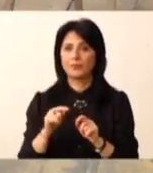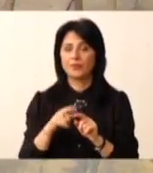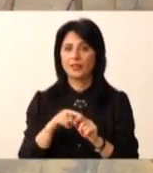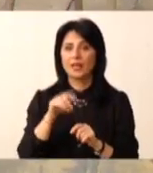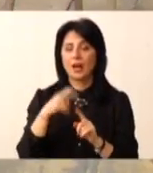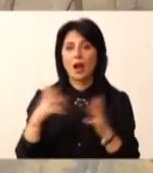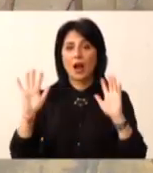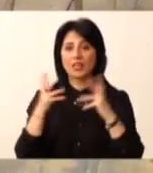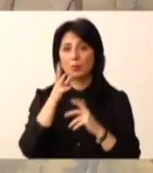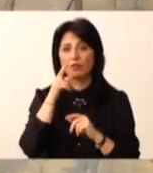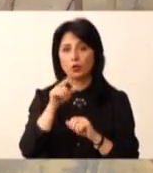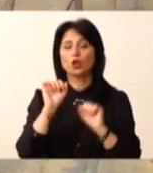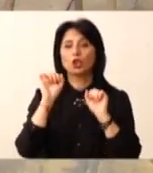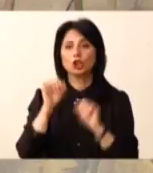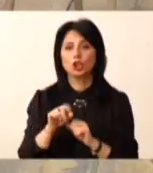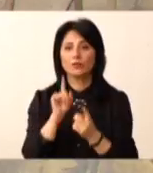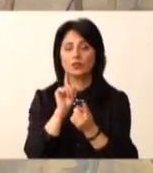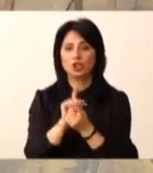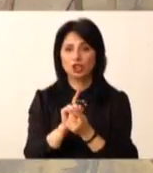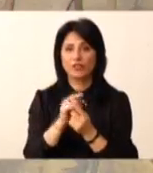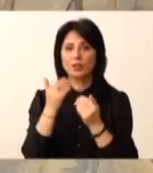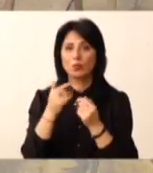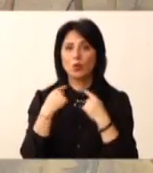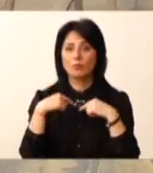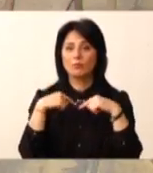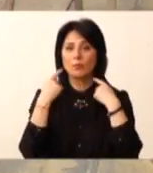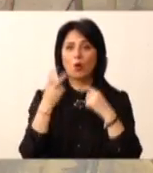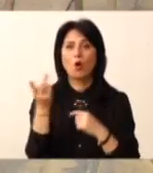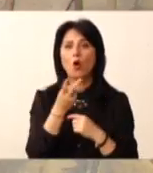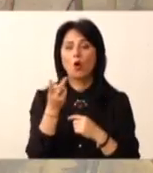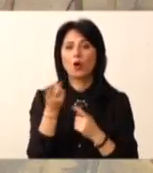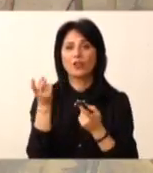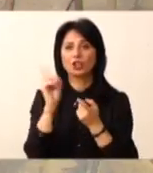აუტოიმუნური თიროიდიტის დროსაც შეიძლება შეგვხვდეს ფარისებრი ჯირკვლის, აი ეს ორივე